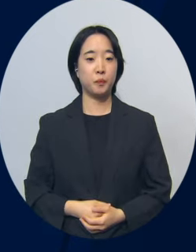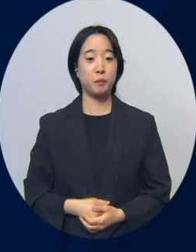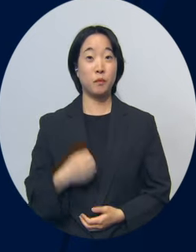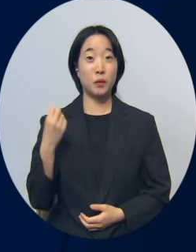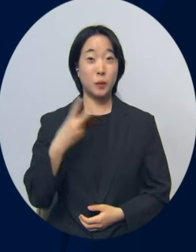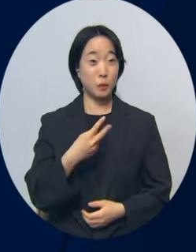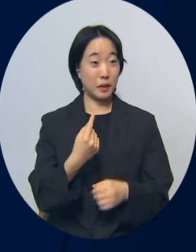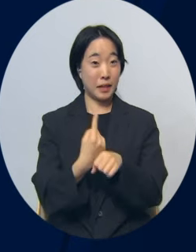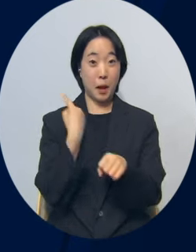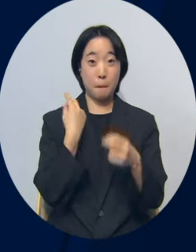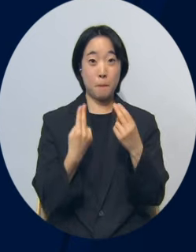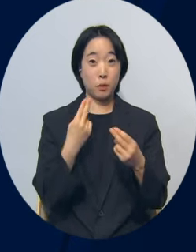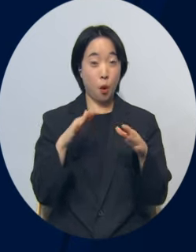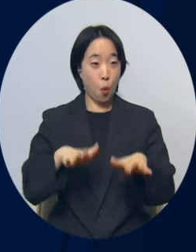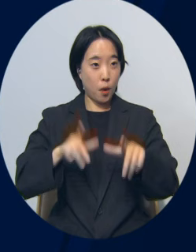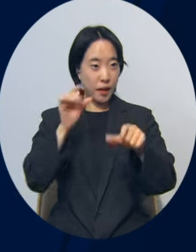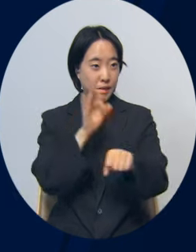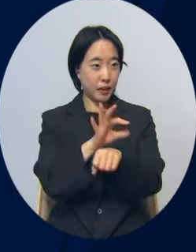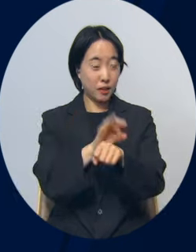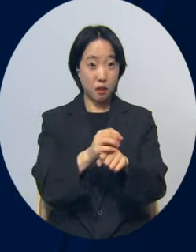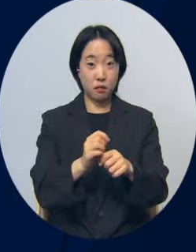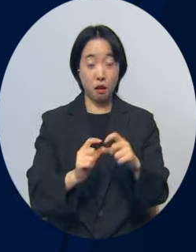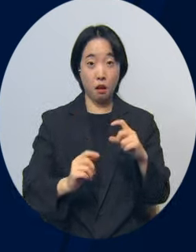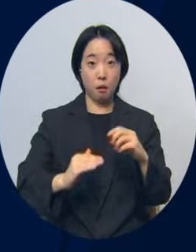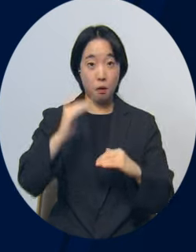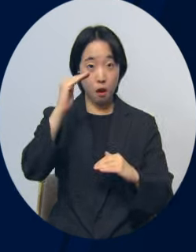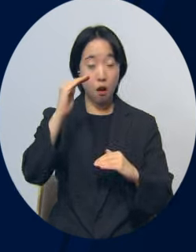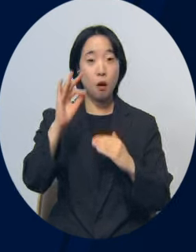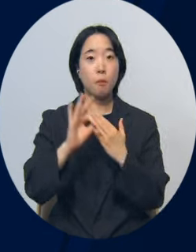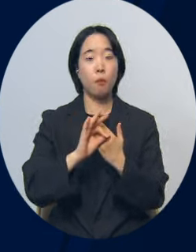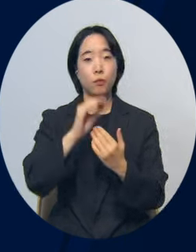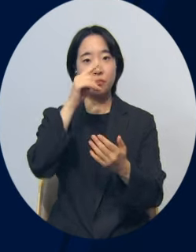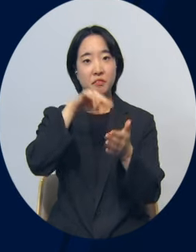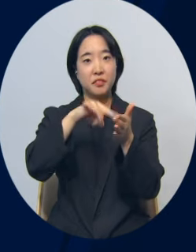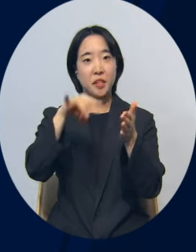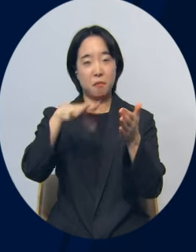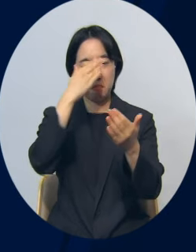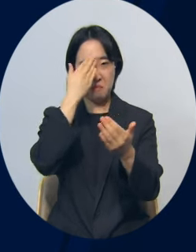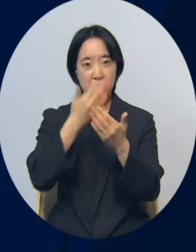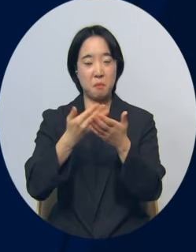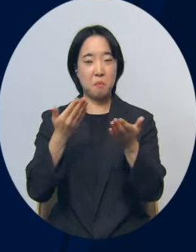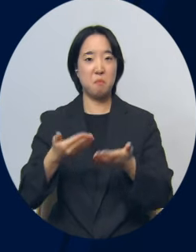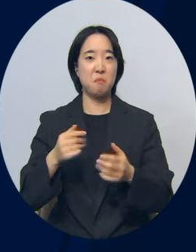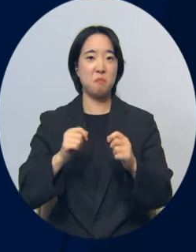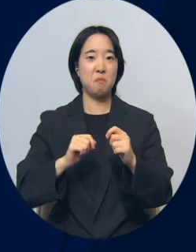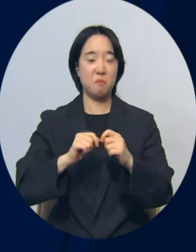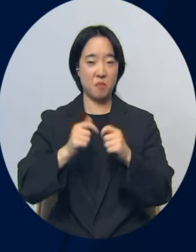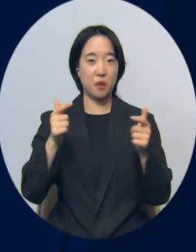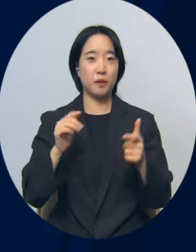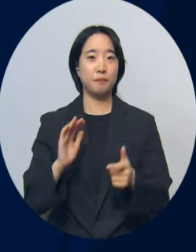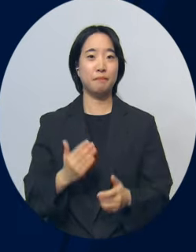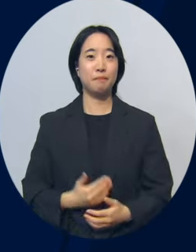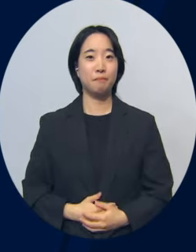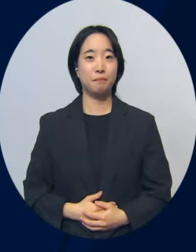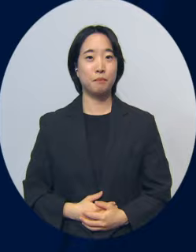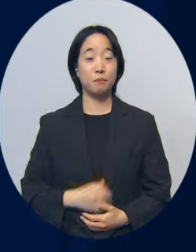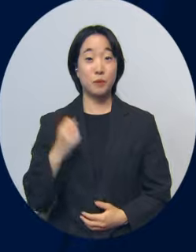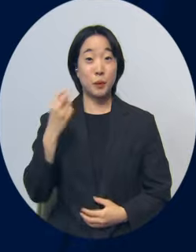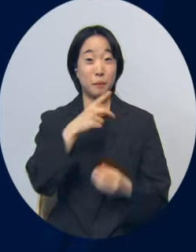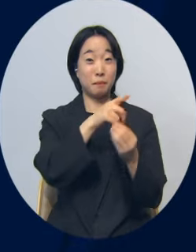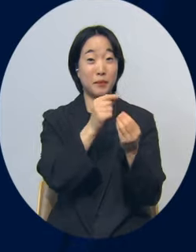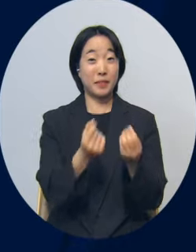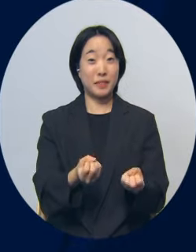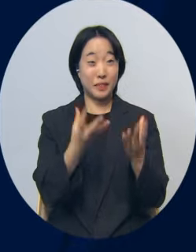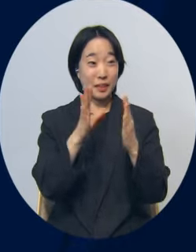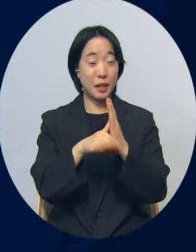이상 많을 시 증가분에 대한 소득 공제율도 높입니다. 또한 명절에 회사가 사원들에게 지급하기 위해